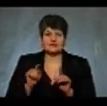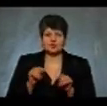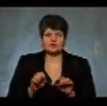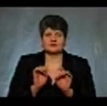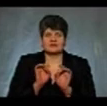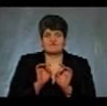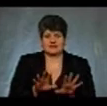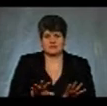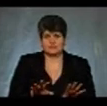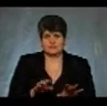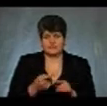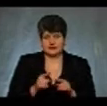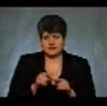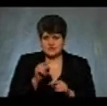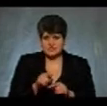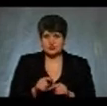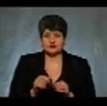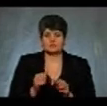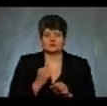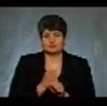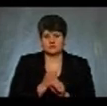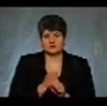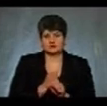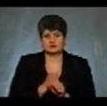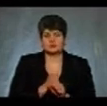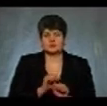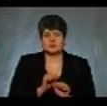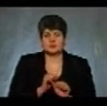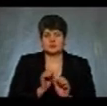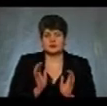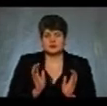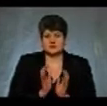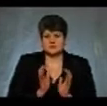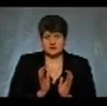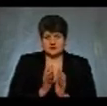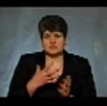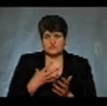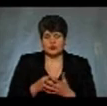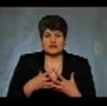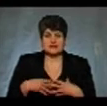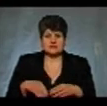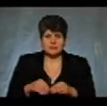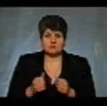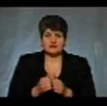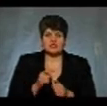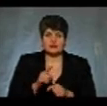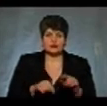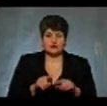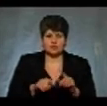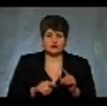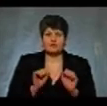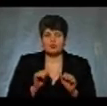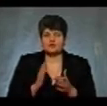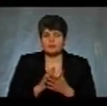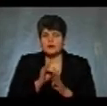видали такі речі, для того, щоб вони забезпечили безпеку в першу чергу своїх сімей, тому що найближчі їх родичі можуть